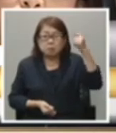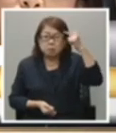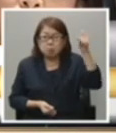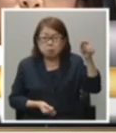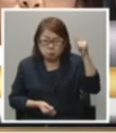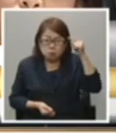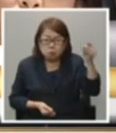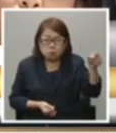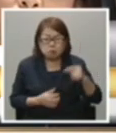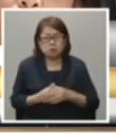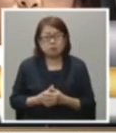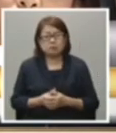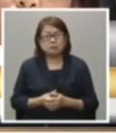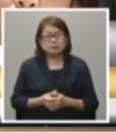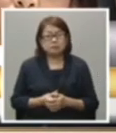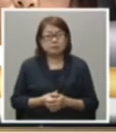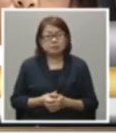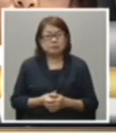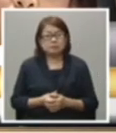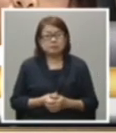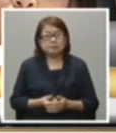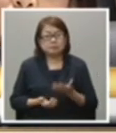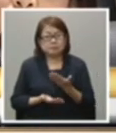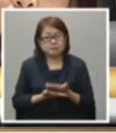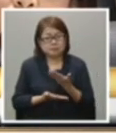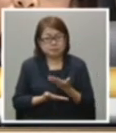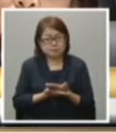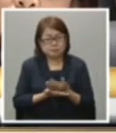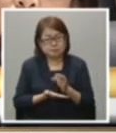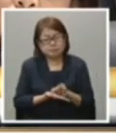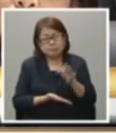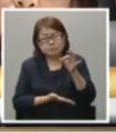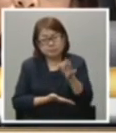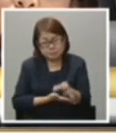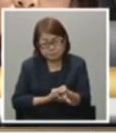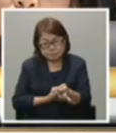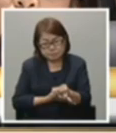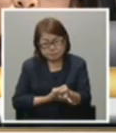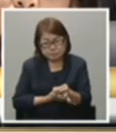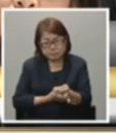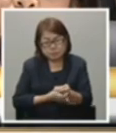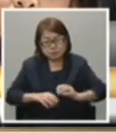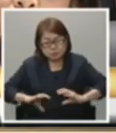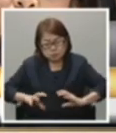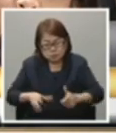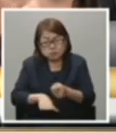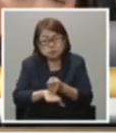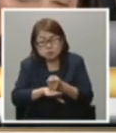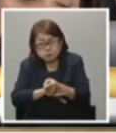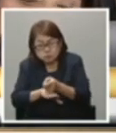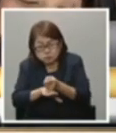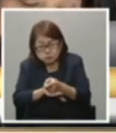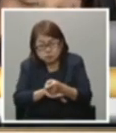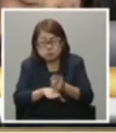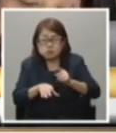ตังที่ท่านเอาไปซื้ออาวุธยุทโธปกรณ์เงินภาษีของประชาชน